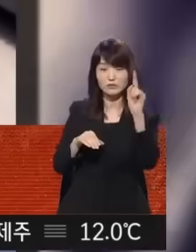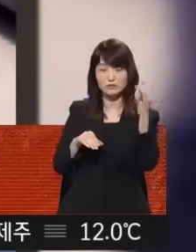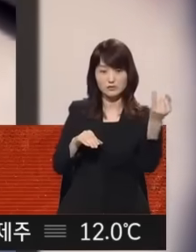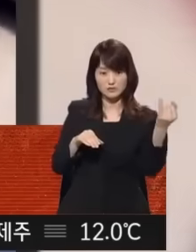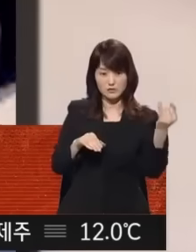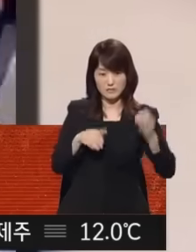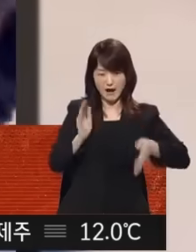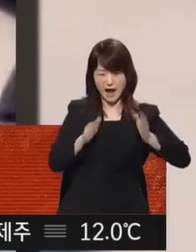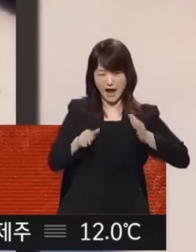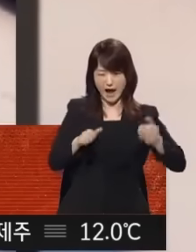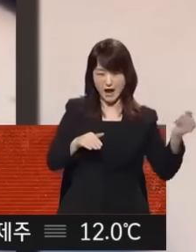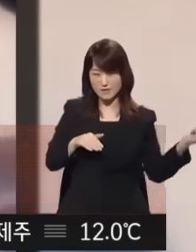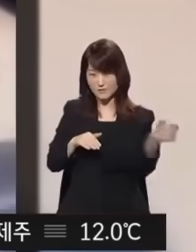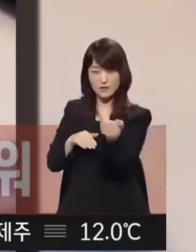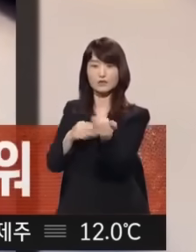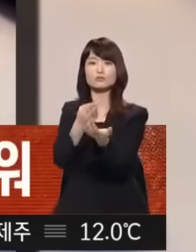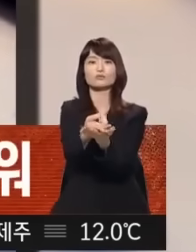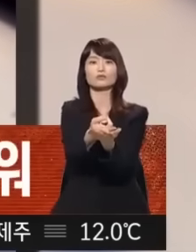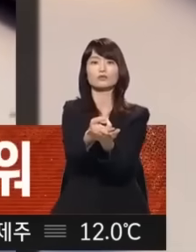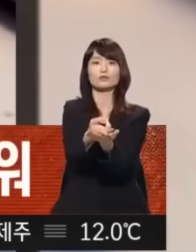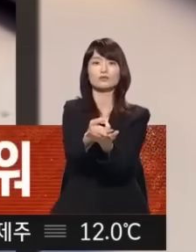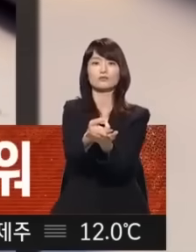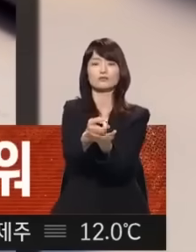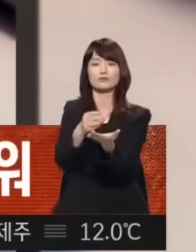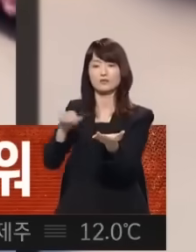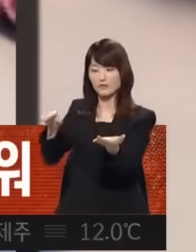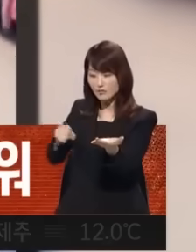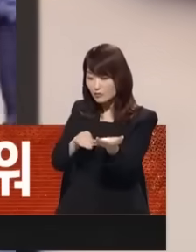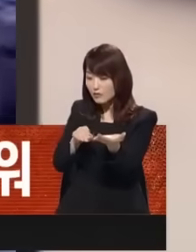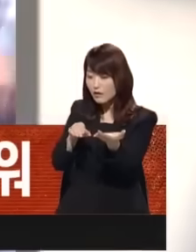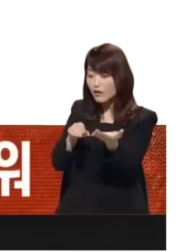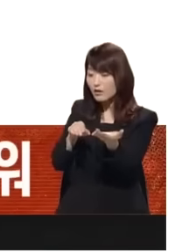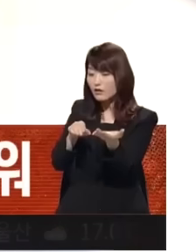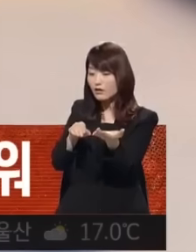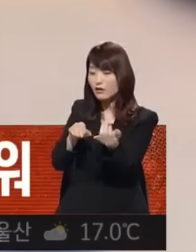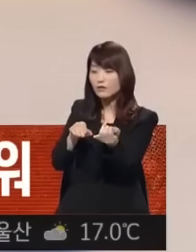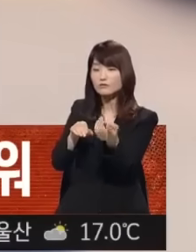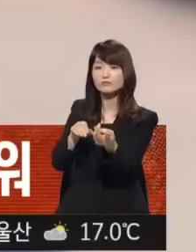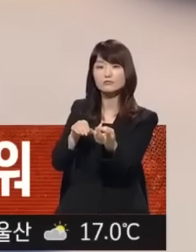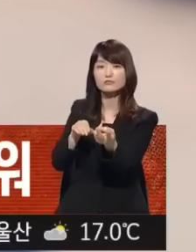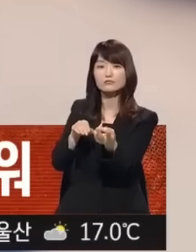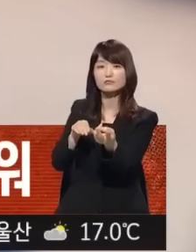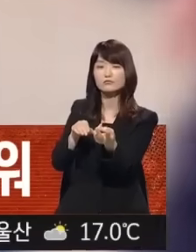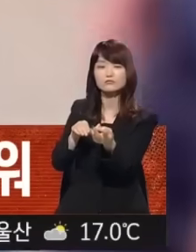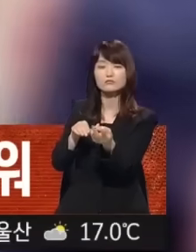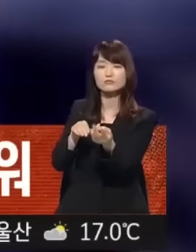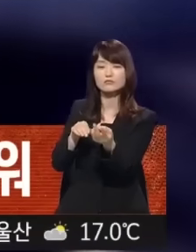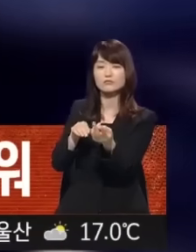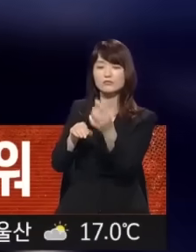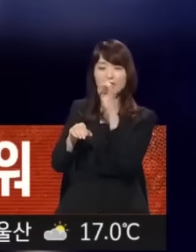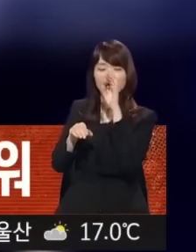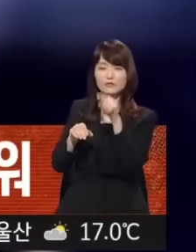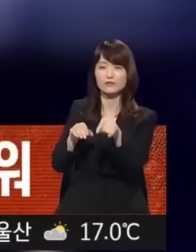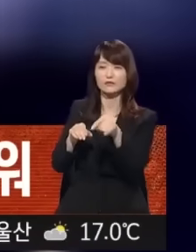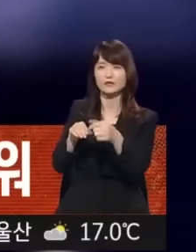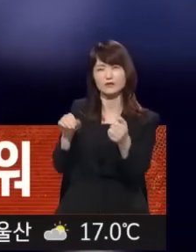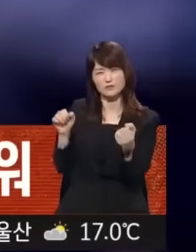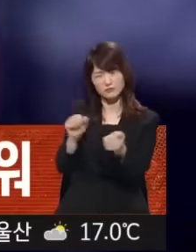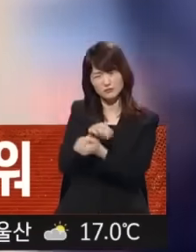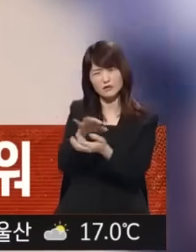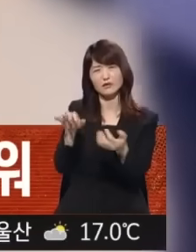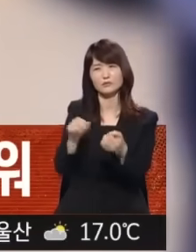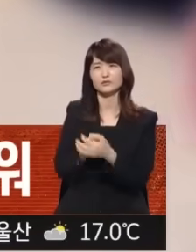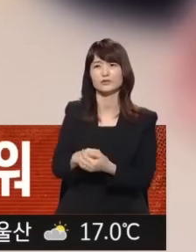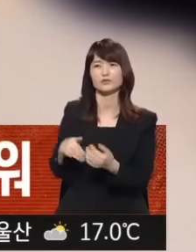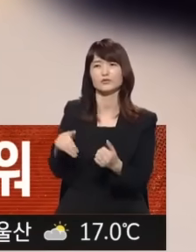내 남편이 지금 차를 가지러 갔다. 그렇죠. 옷 비켜주겠다. 라고 해서 실랑이가 벌어지다가 사실 조금 소란스러웠나 봐요.